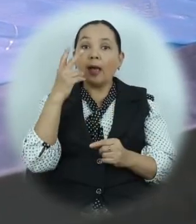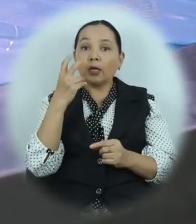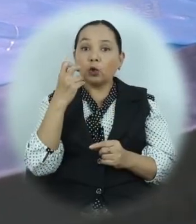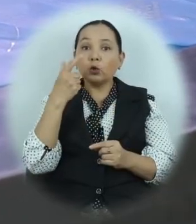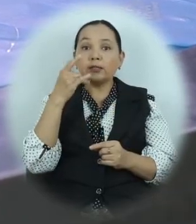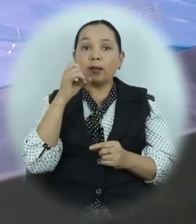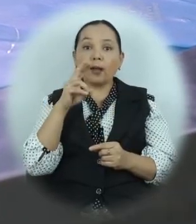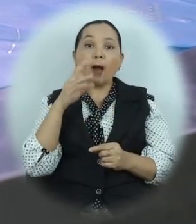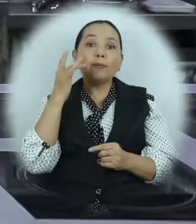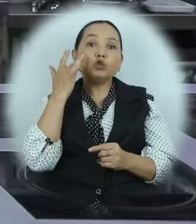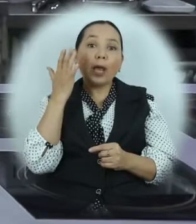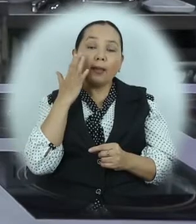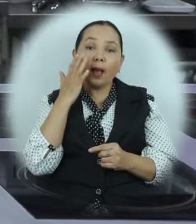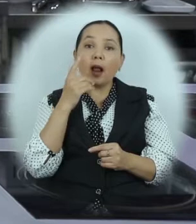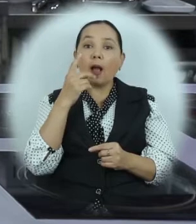g'da shakar,